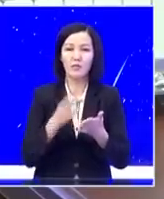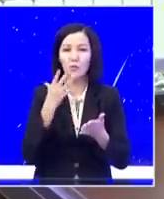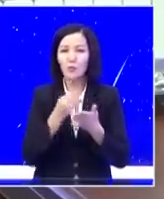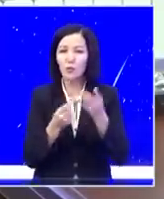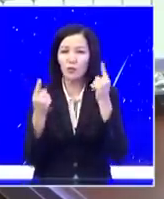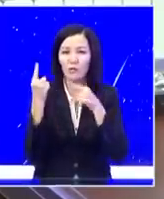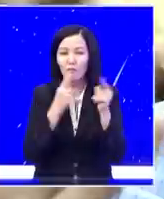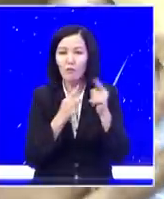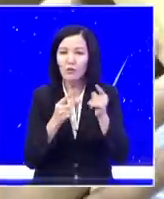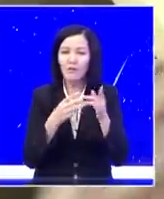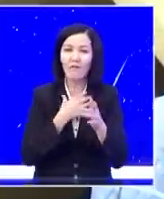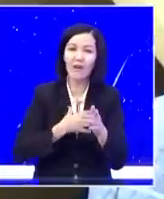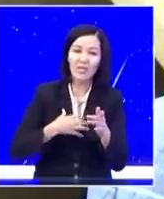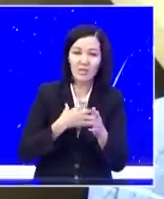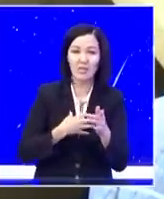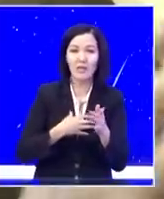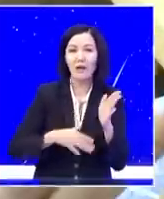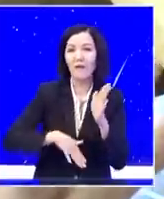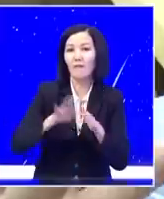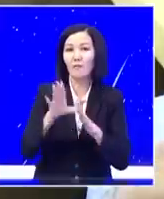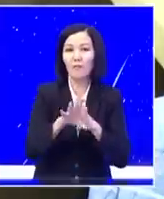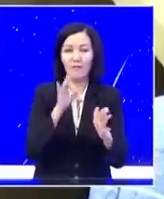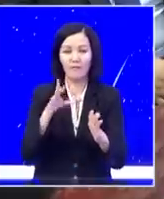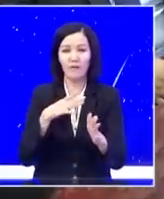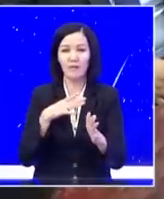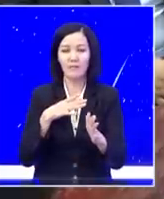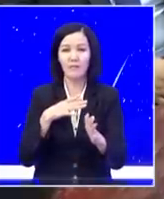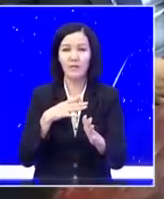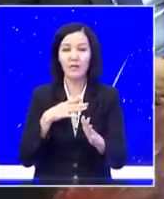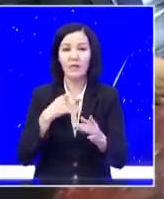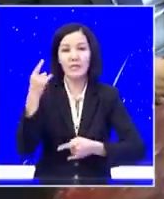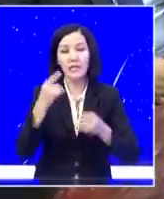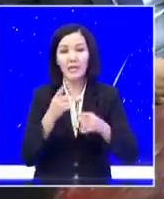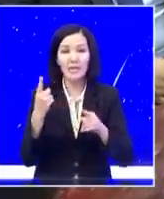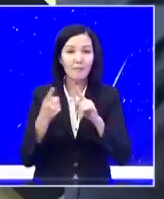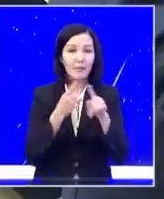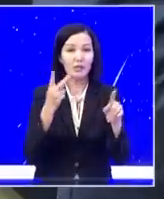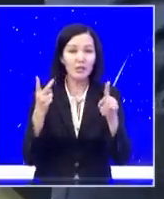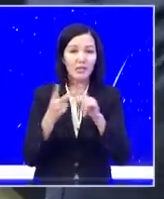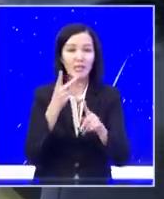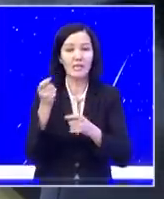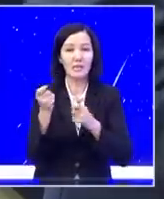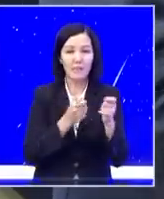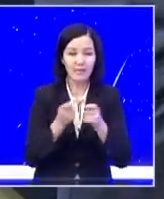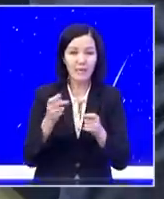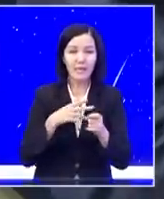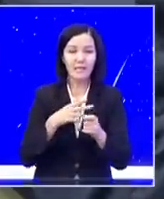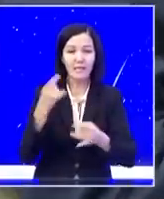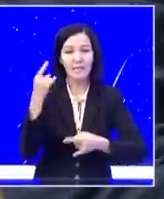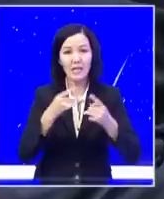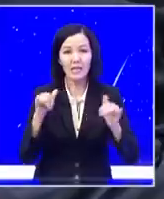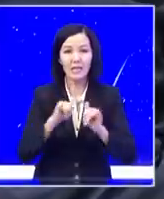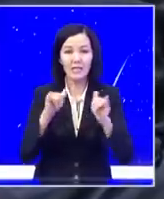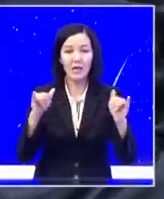тыңнан түрен салған Бейсен Құранбек жетсу арнасын екі қайтара басқарды. Екі ретте де арнаның жұлдызын жарқыратты. Осы